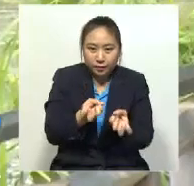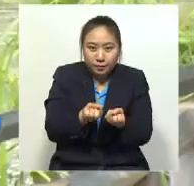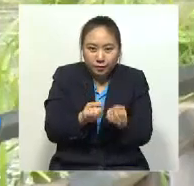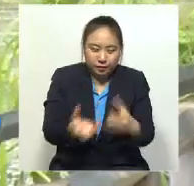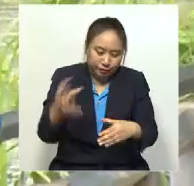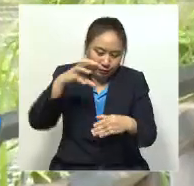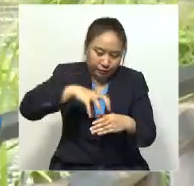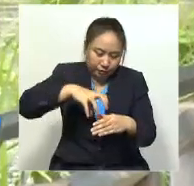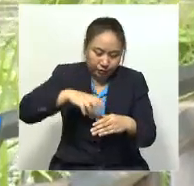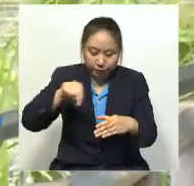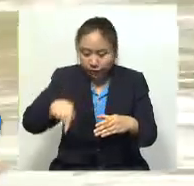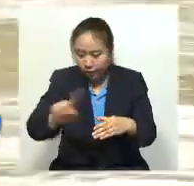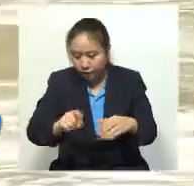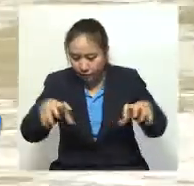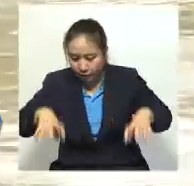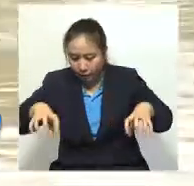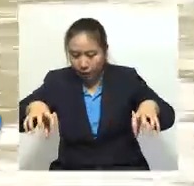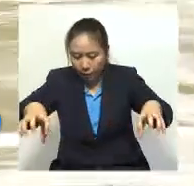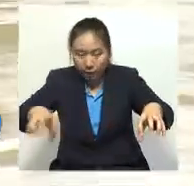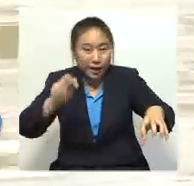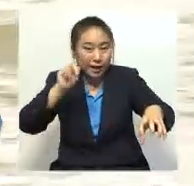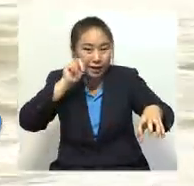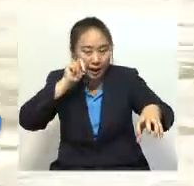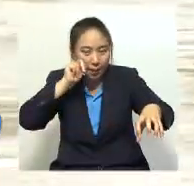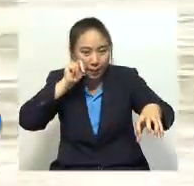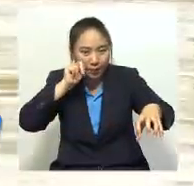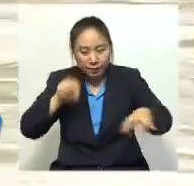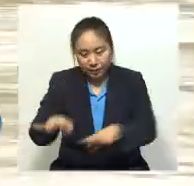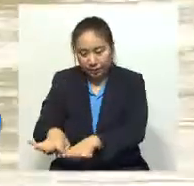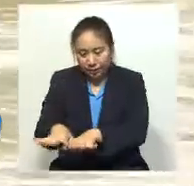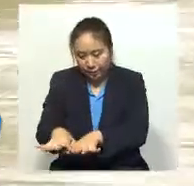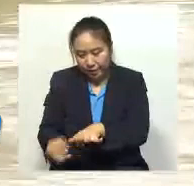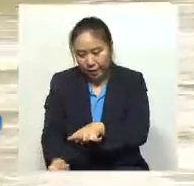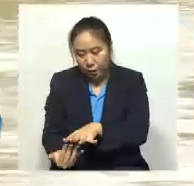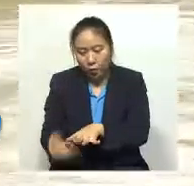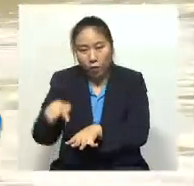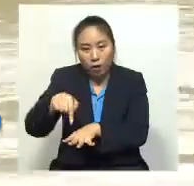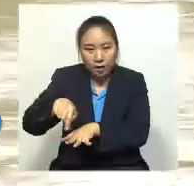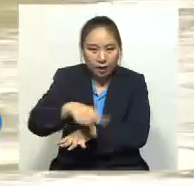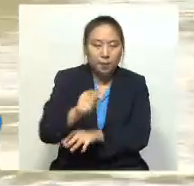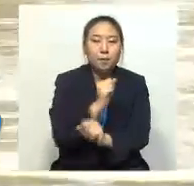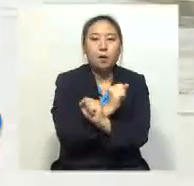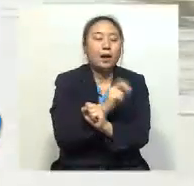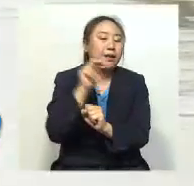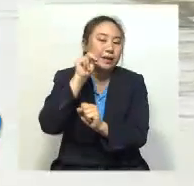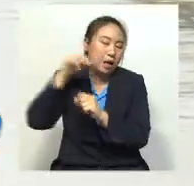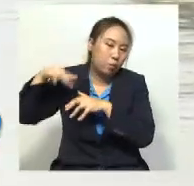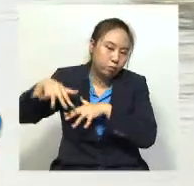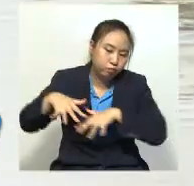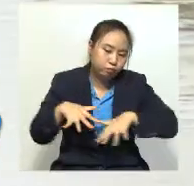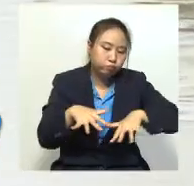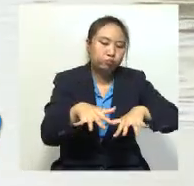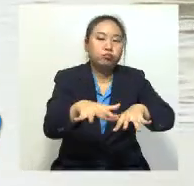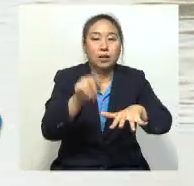รายในพื้นที่จุดอ่อนแล้วก็จะมีการบล็อกทางน้ำบริเวณท่อที่เชื่อมต่อกับแม่น้ำเพชรบุรีป้องกันน้ำไหลเข้าท่วมถน